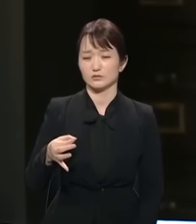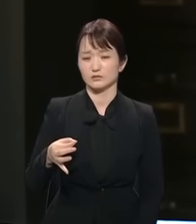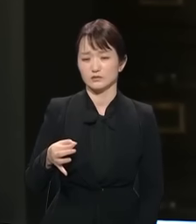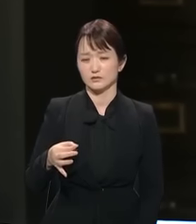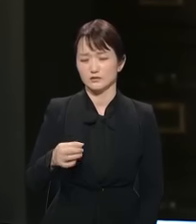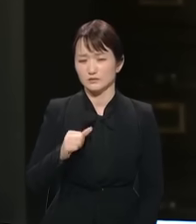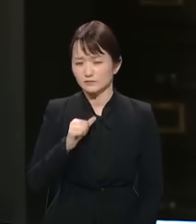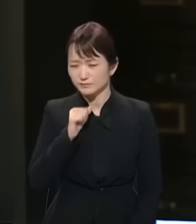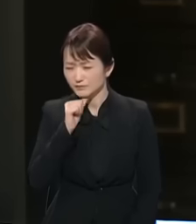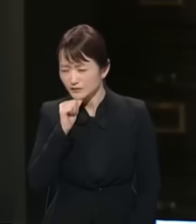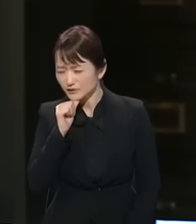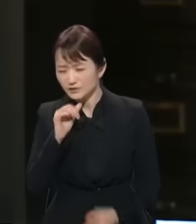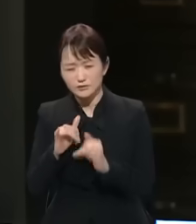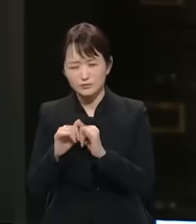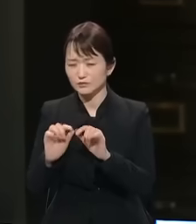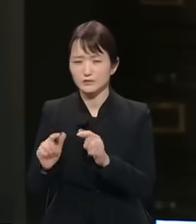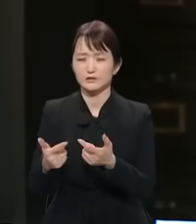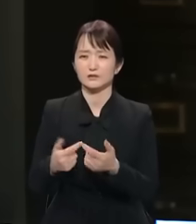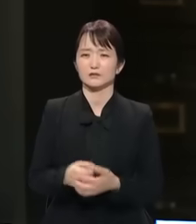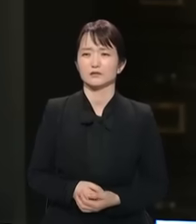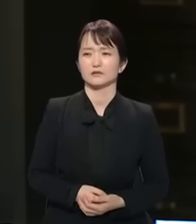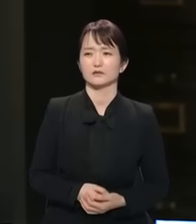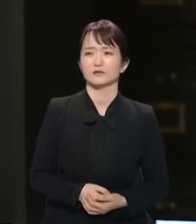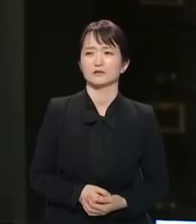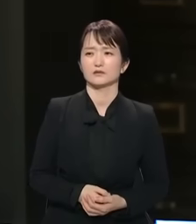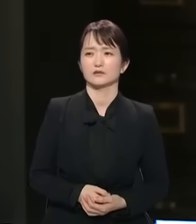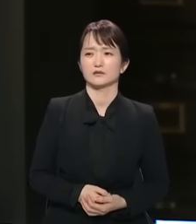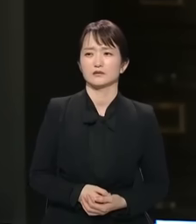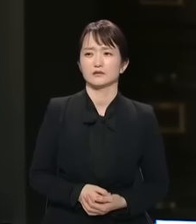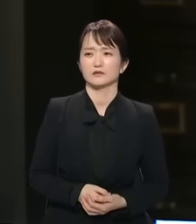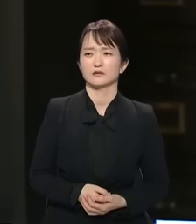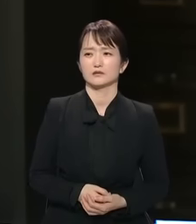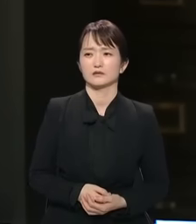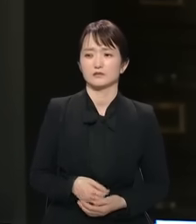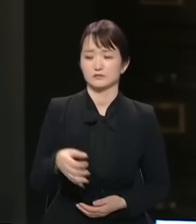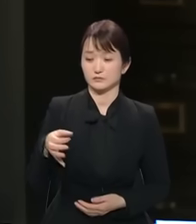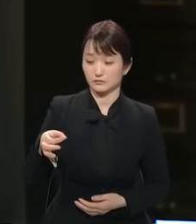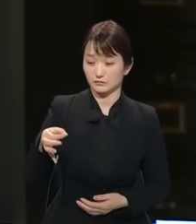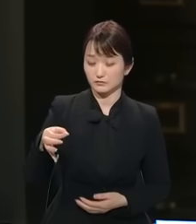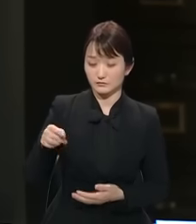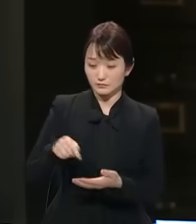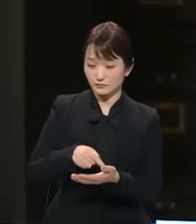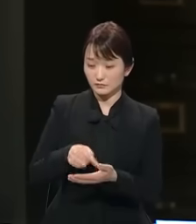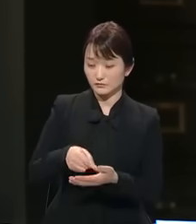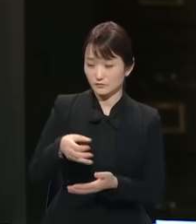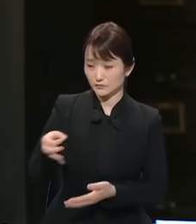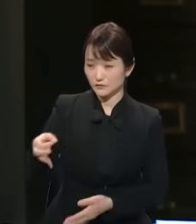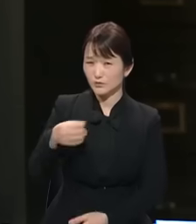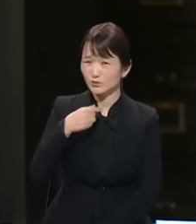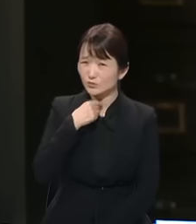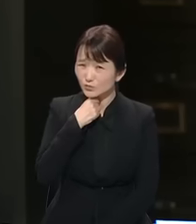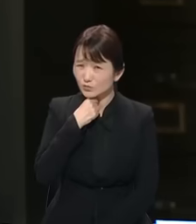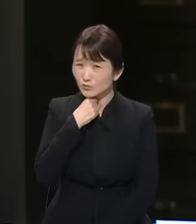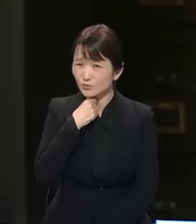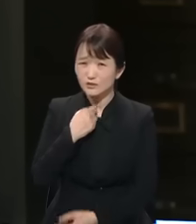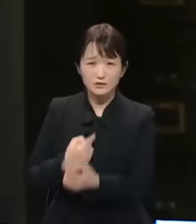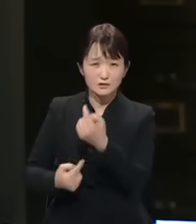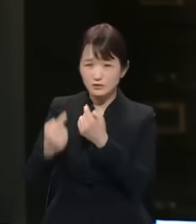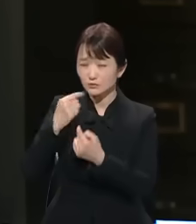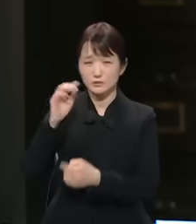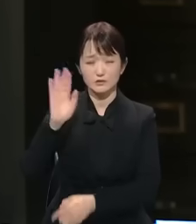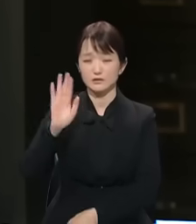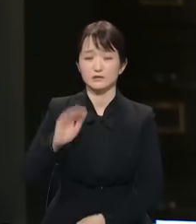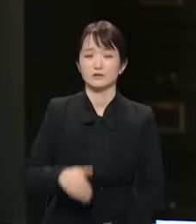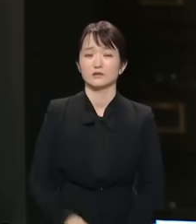그래서 말씀드린 것처럼 무슨 어떤 금전적인 보상을 바라고 이런 제보를 주신 것도